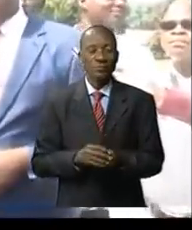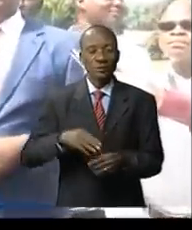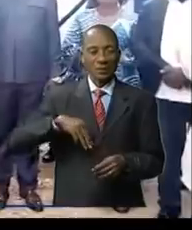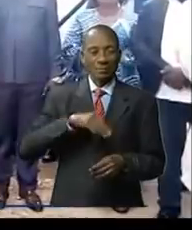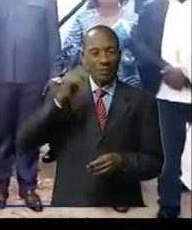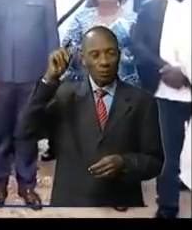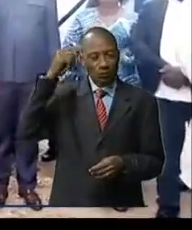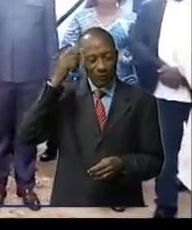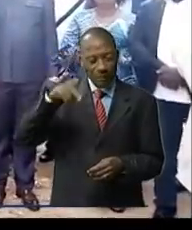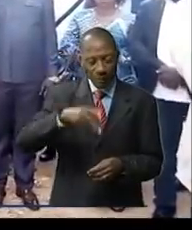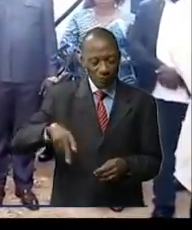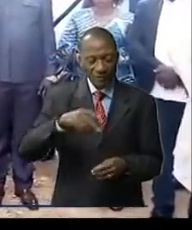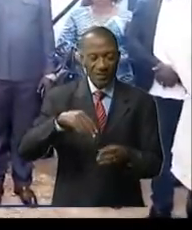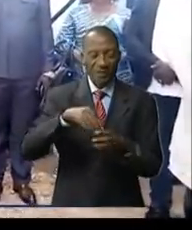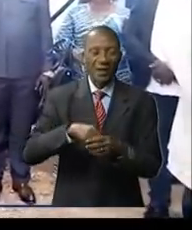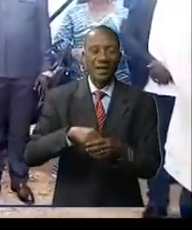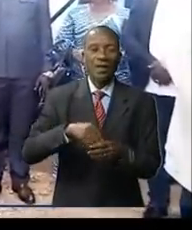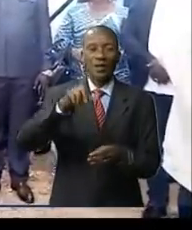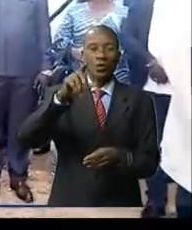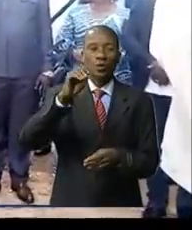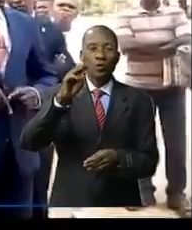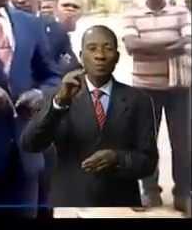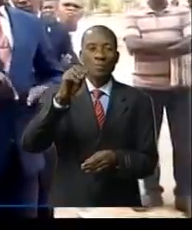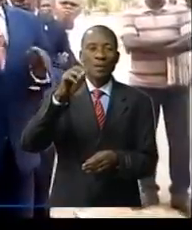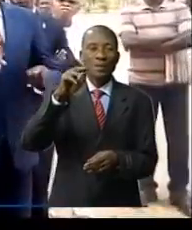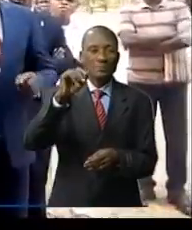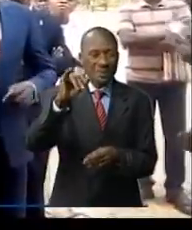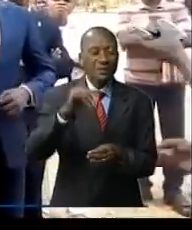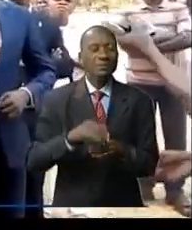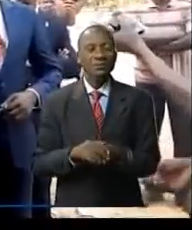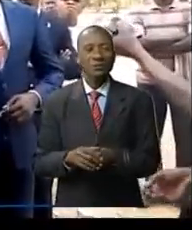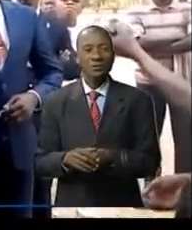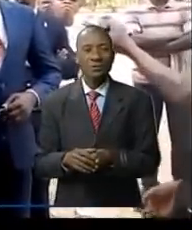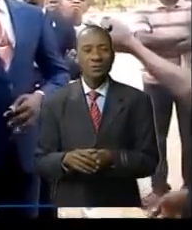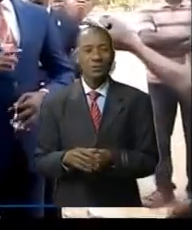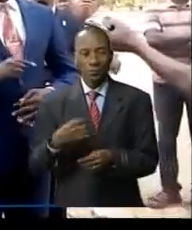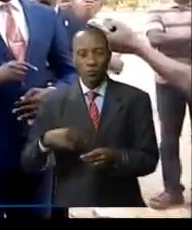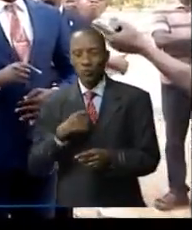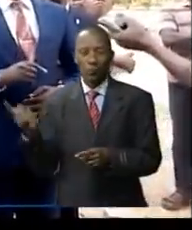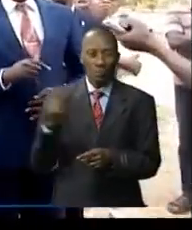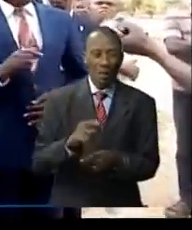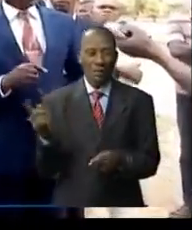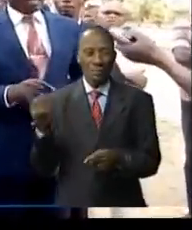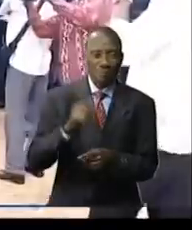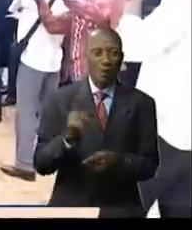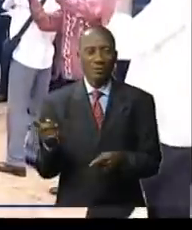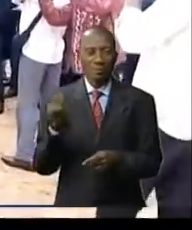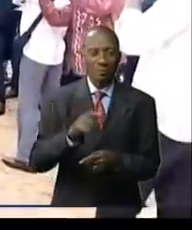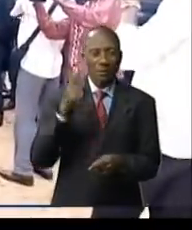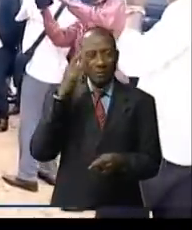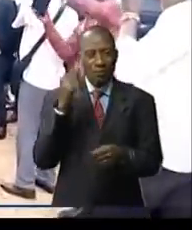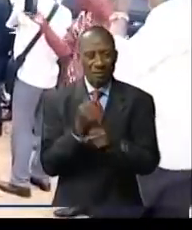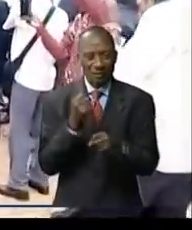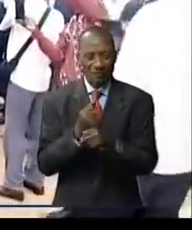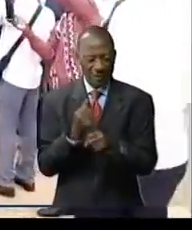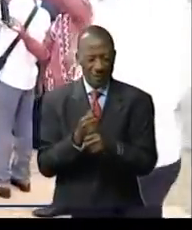l'Omami, nous ne pouvons plus encore tolérer de venir chaque jour affamés Et quand nous rentrons à la maison, nous allons dire aux enfants